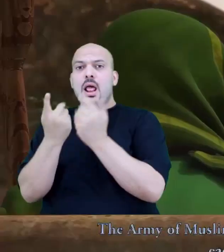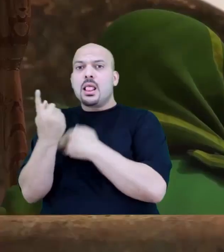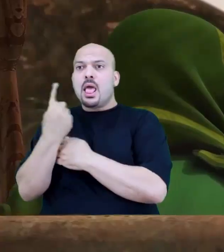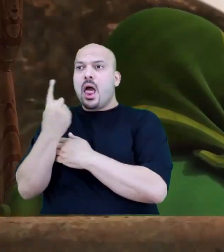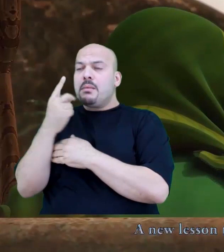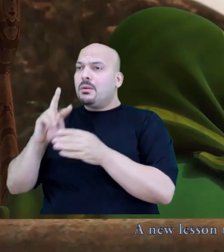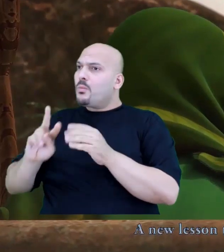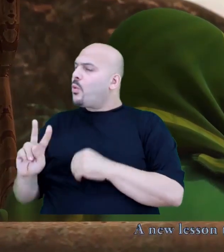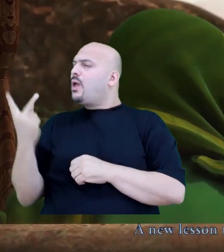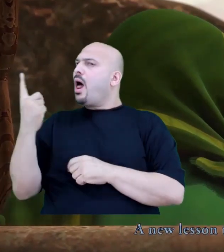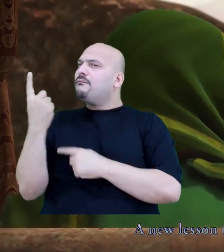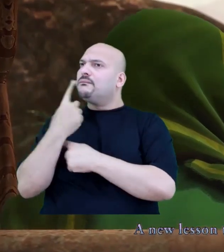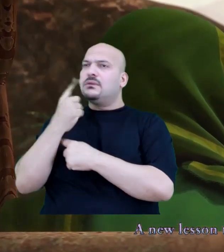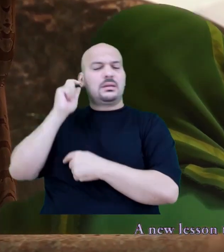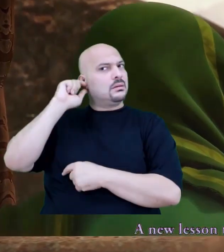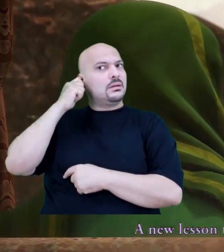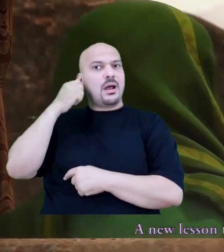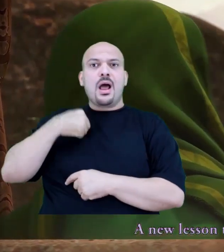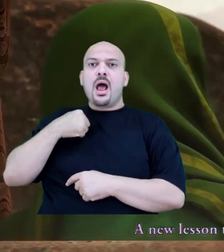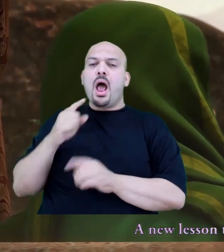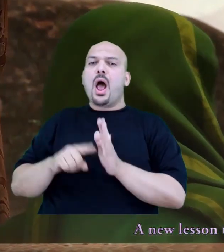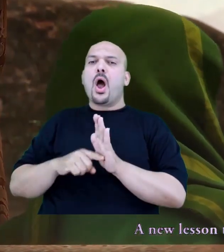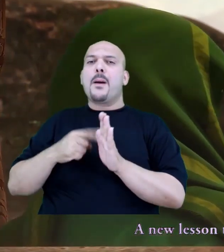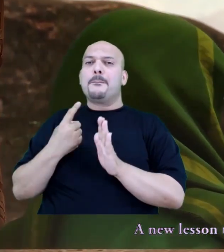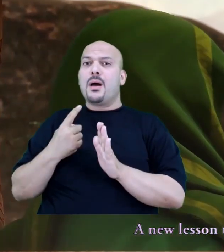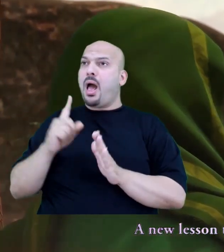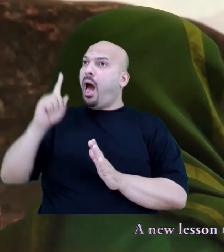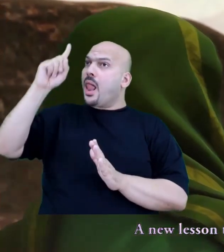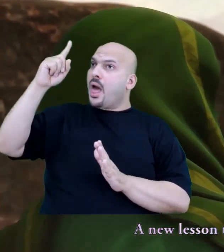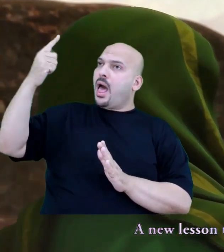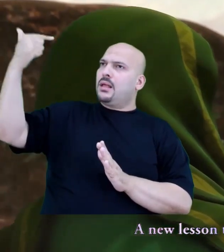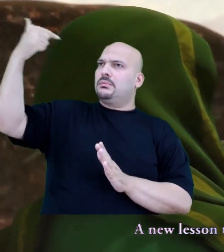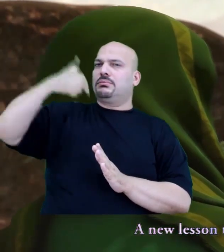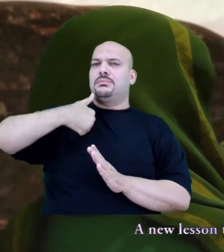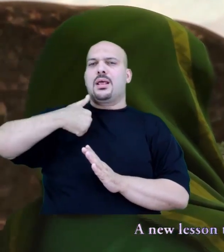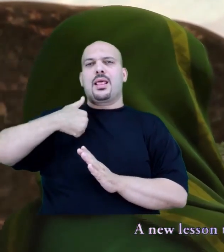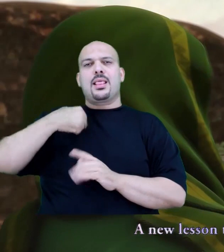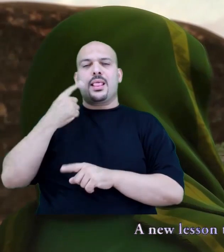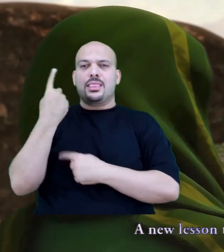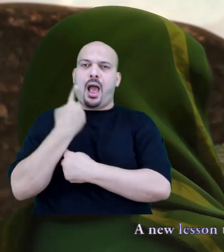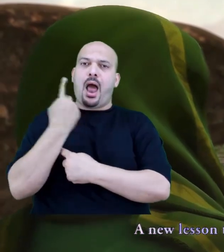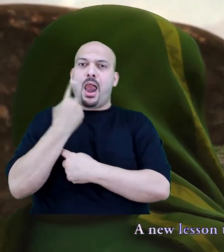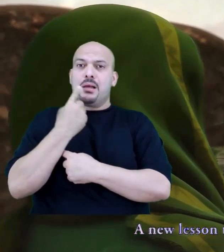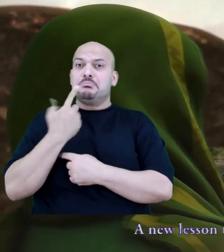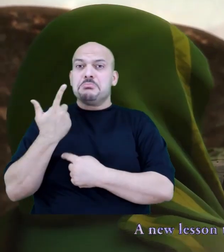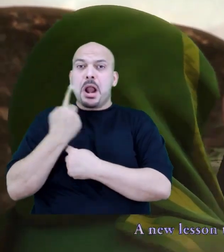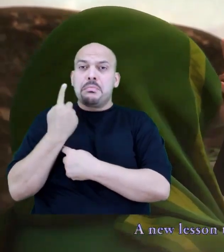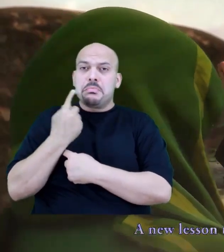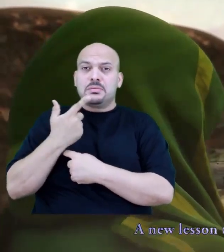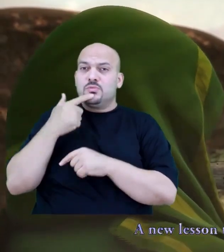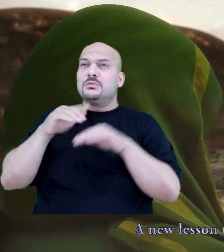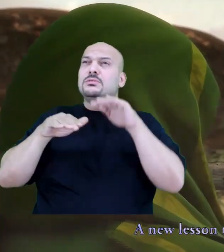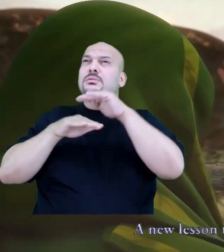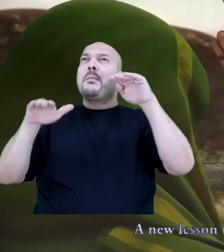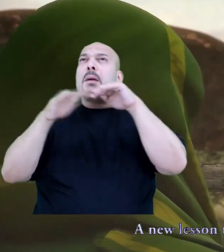هوازن. درس جديد هذه المرة يعلمنا إياه رب العالمين من